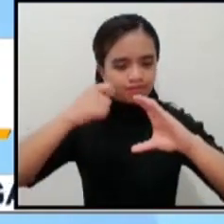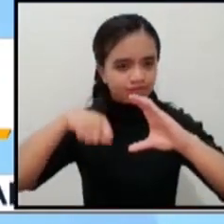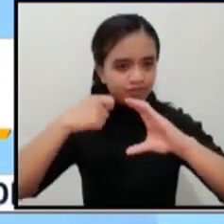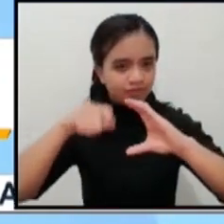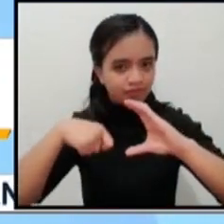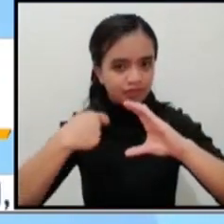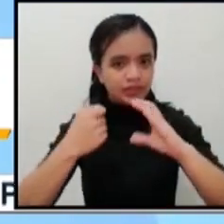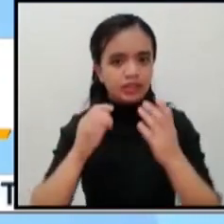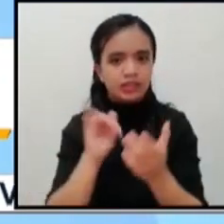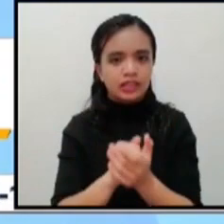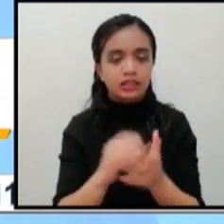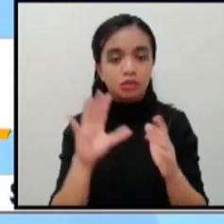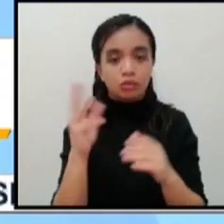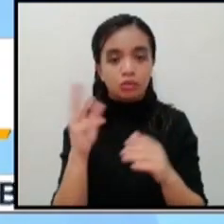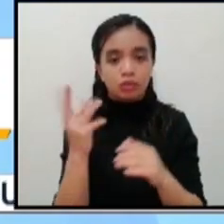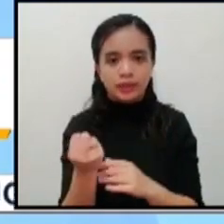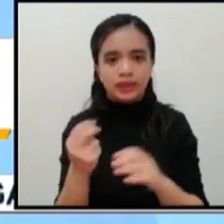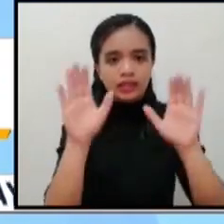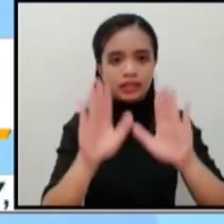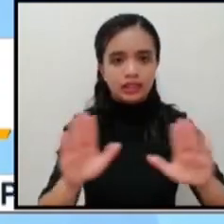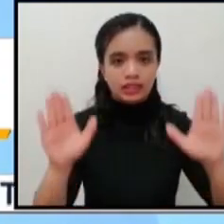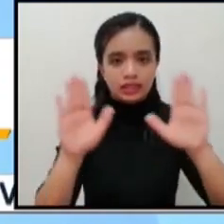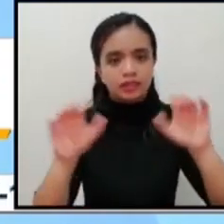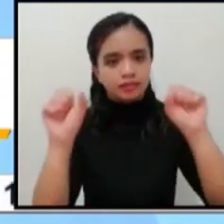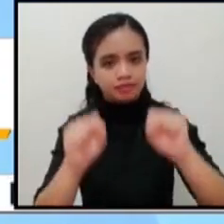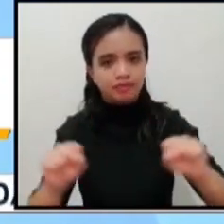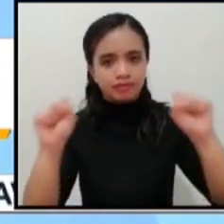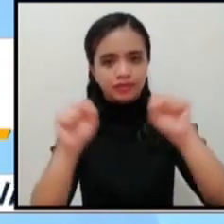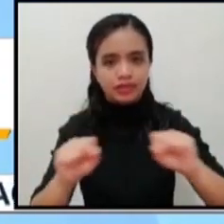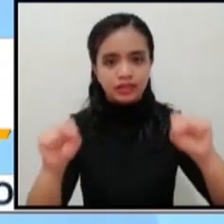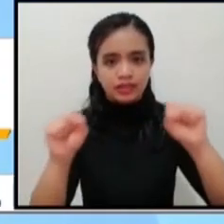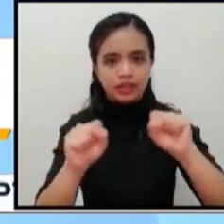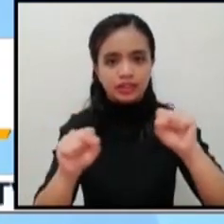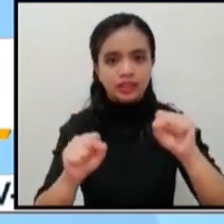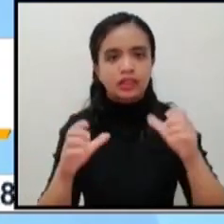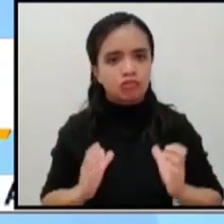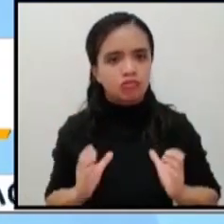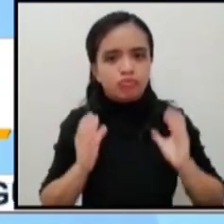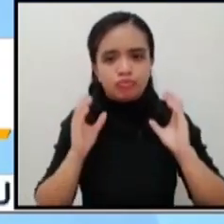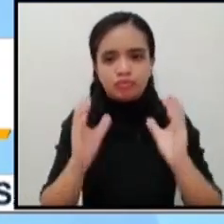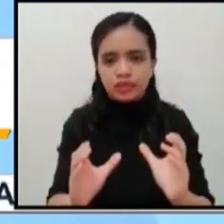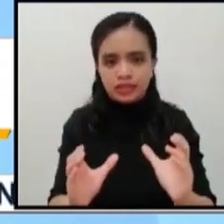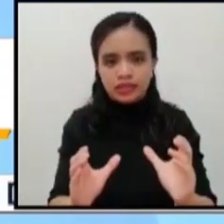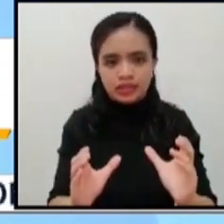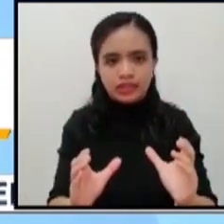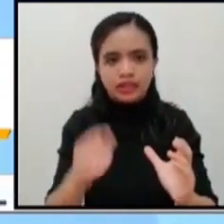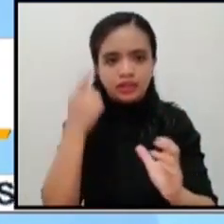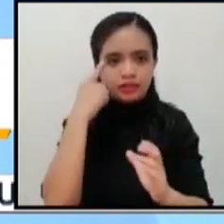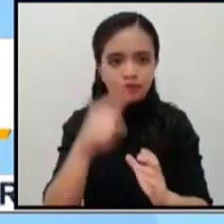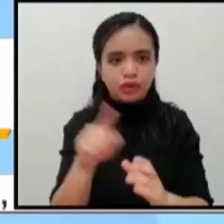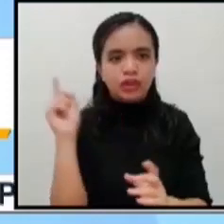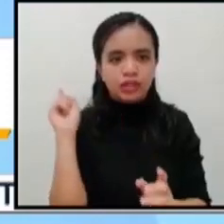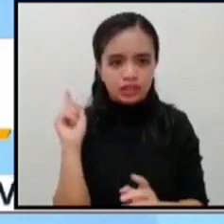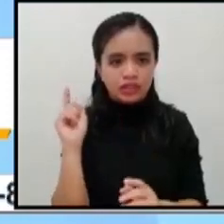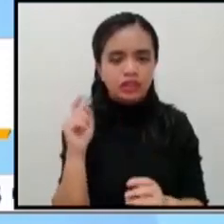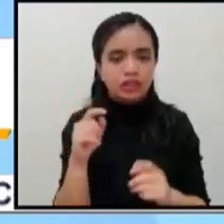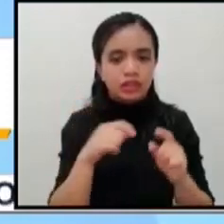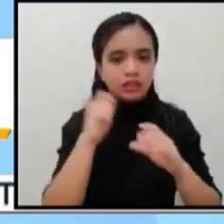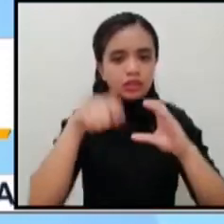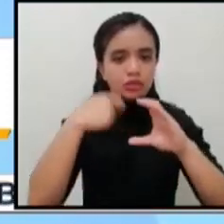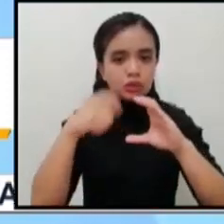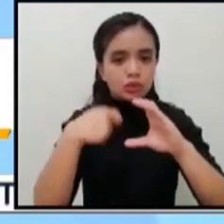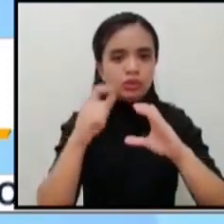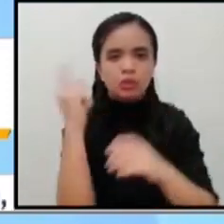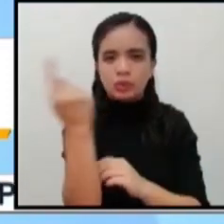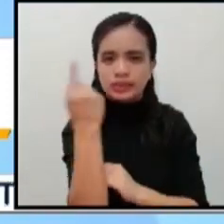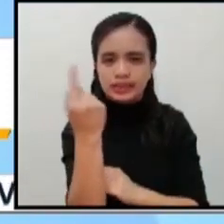weekends. So yung Saturdays and Sundays namin, kinomit talaga namin yun for Sanacolo, shootings lang. Kasi nga, we have